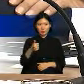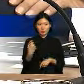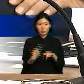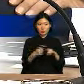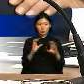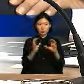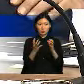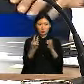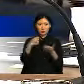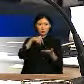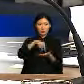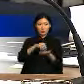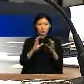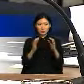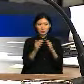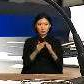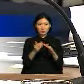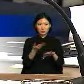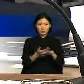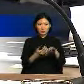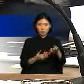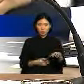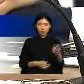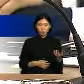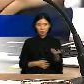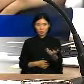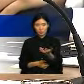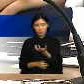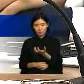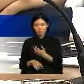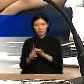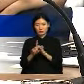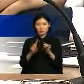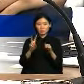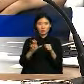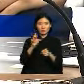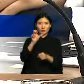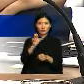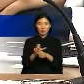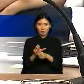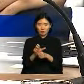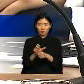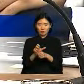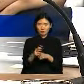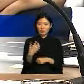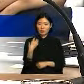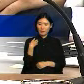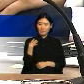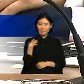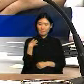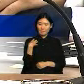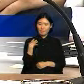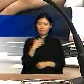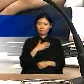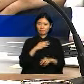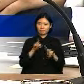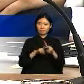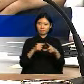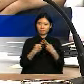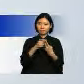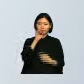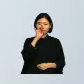국공립 어린이집에 있다가 다른 데또 가서 옮겨서 하고 한 사람이 25년 뭐 이렇게 한다는 게 저는 납득이